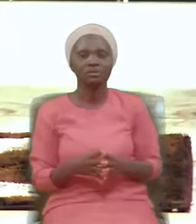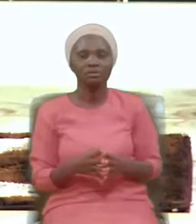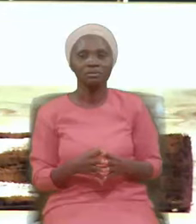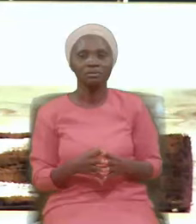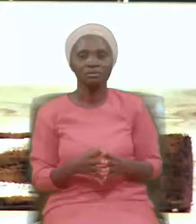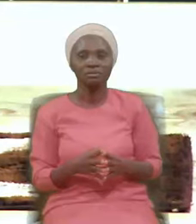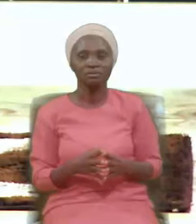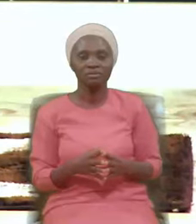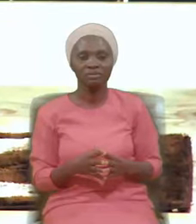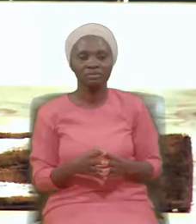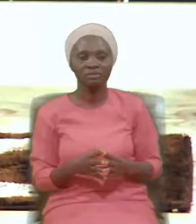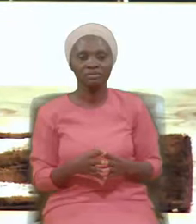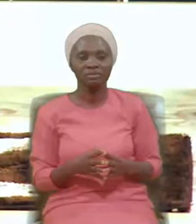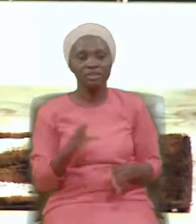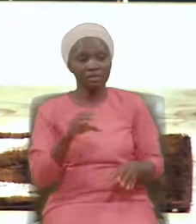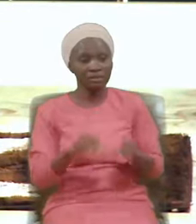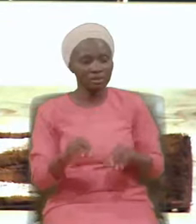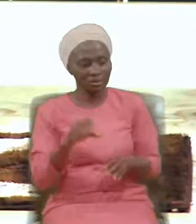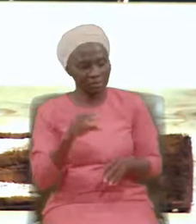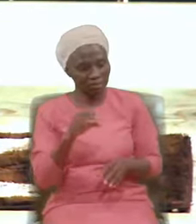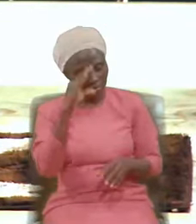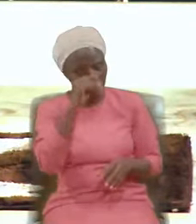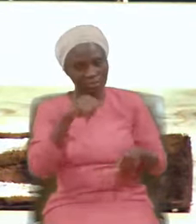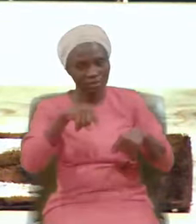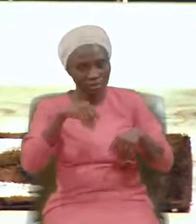Est-ce qu'elle a été envoyée au roi ou au prophète?